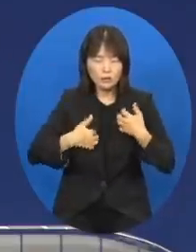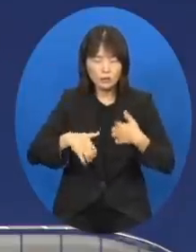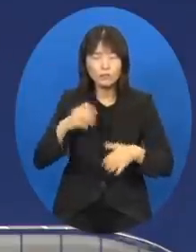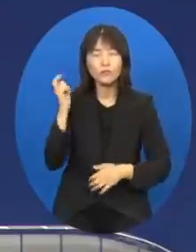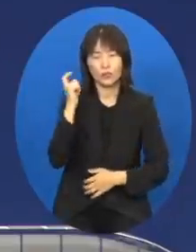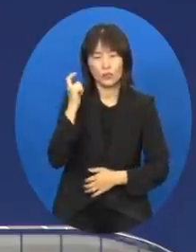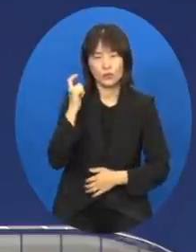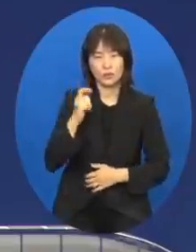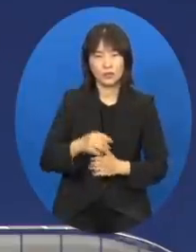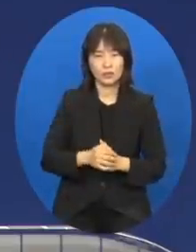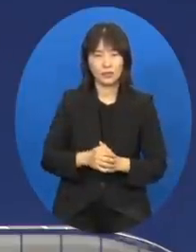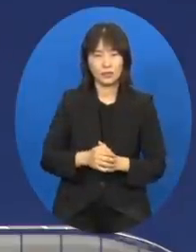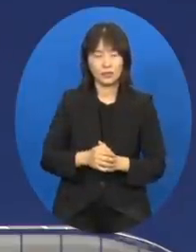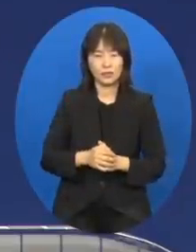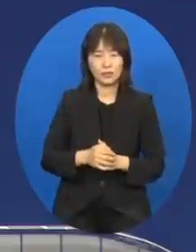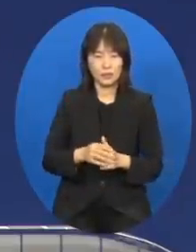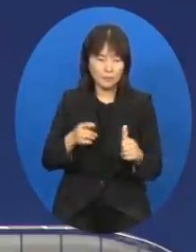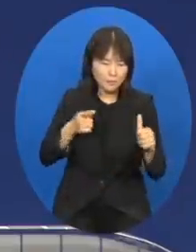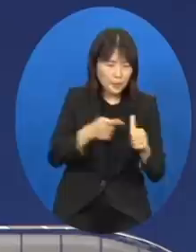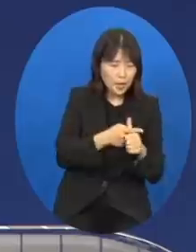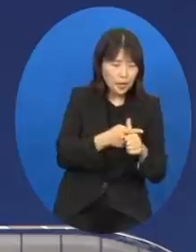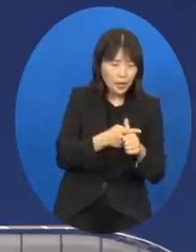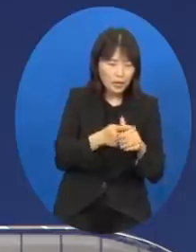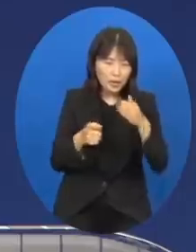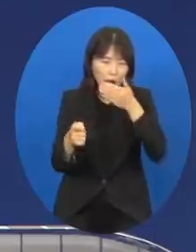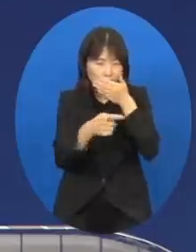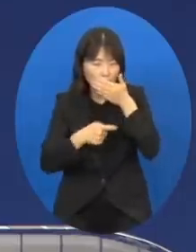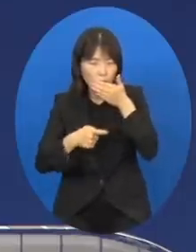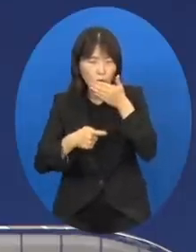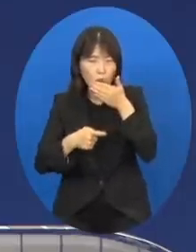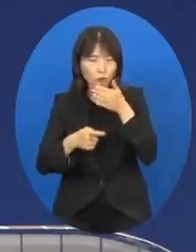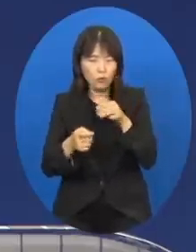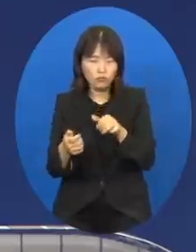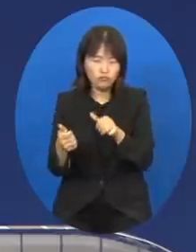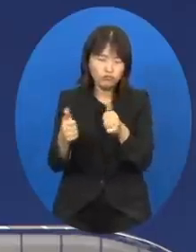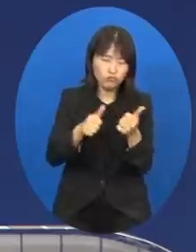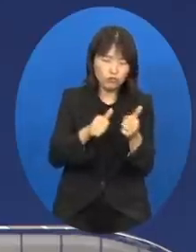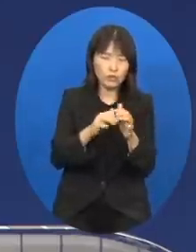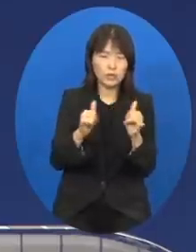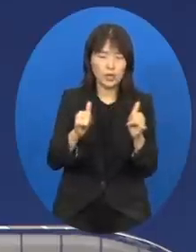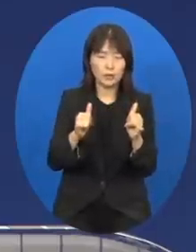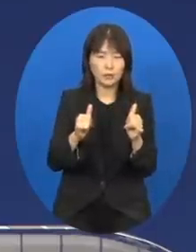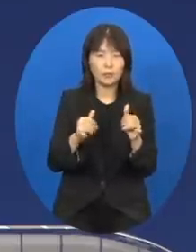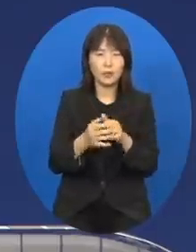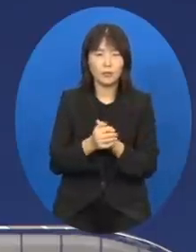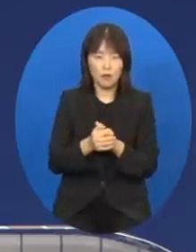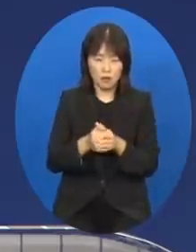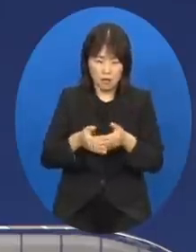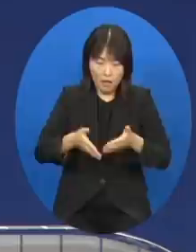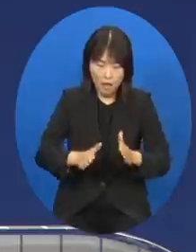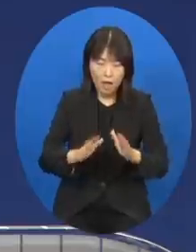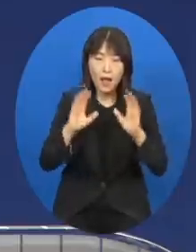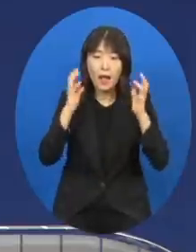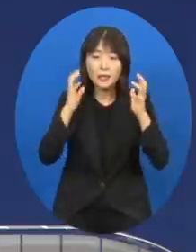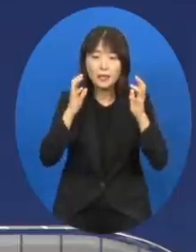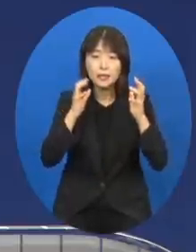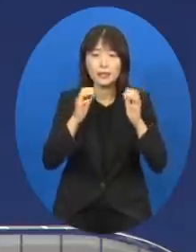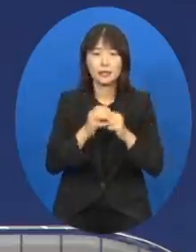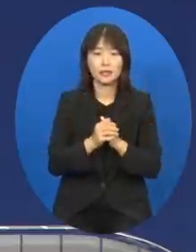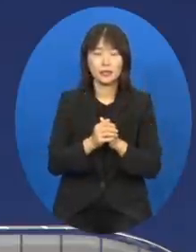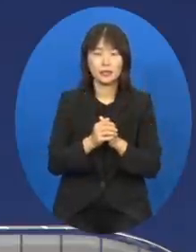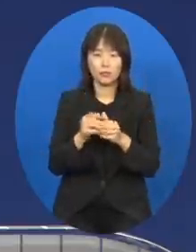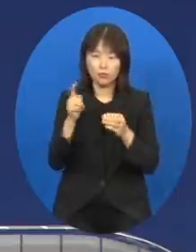겁니다. 살인 강도에게도, 죽어가는 사람에게도, 이제 막 태어난 아기에게도,